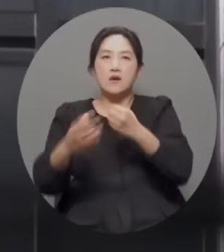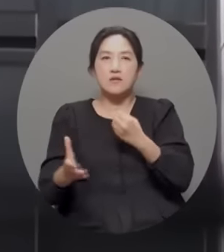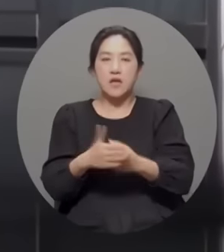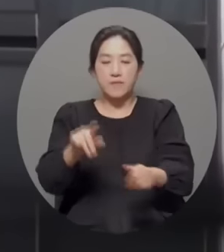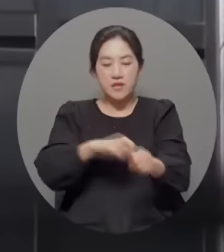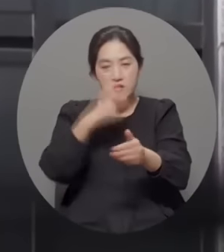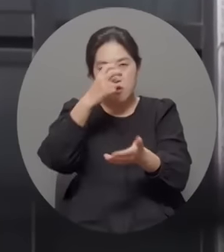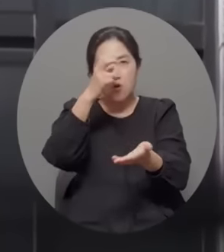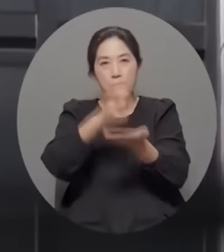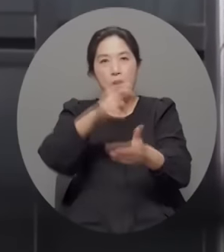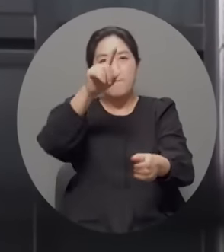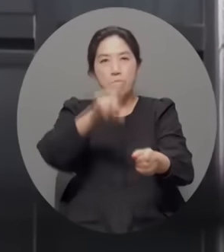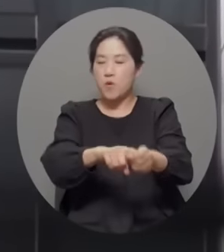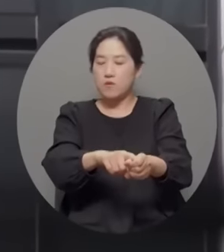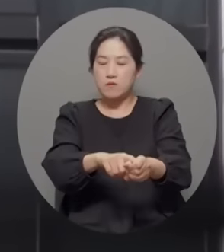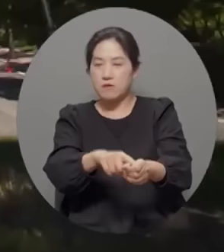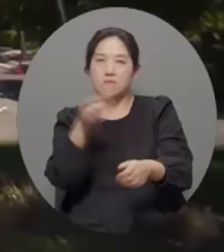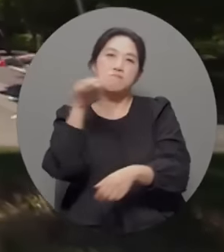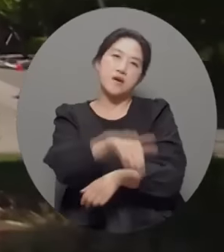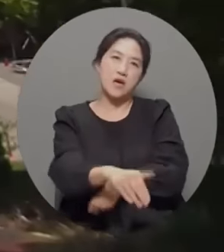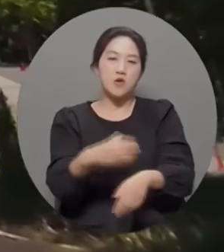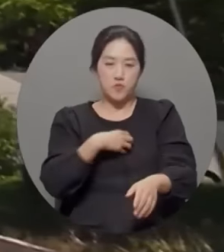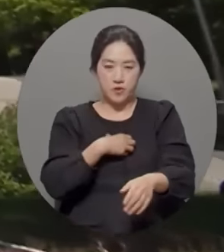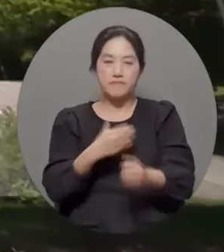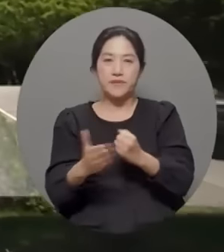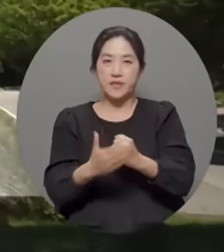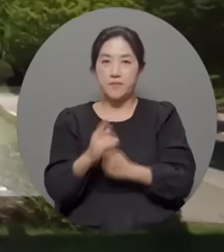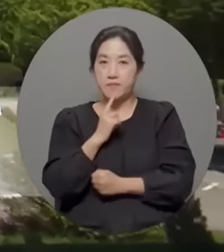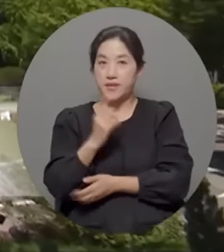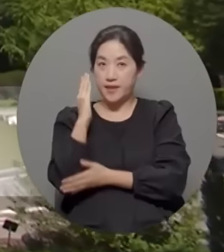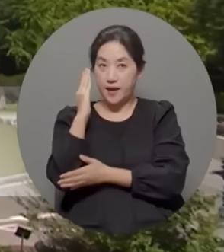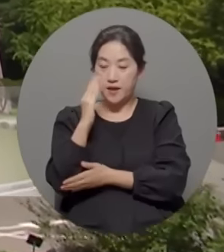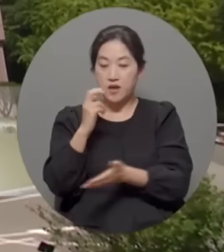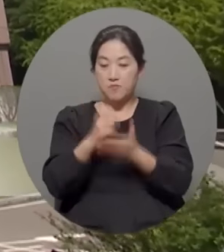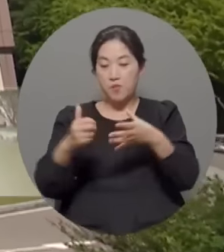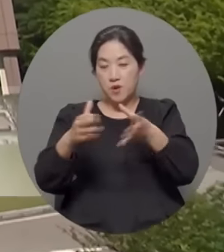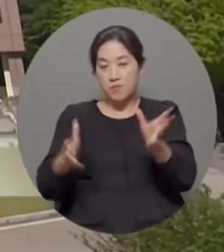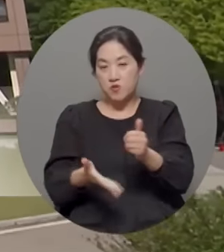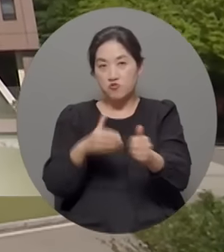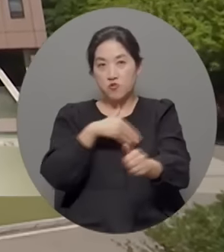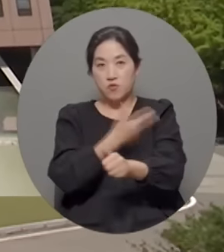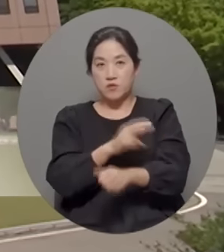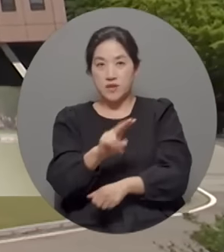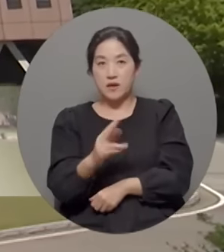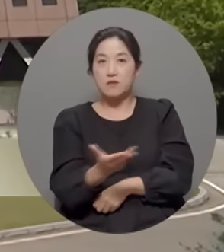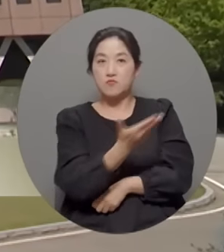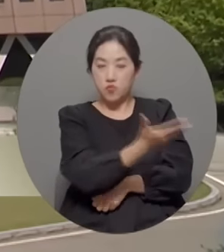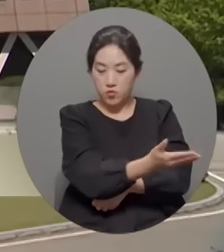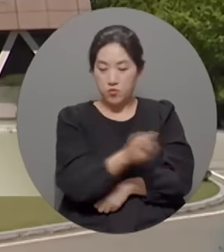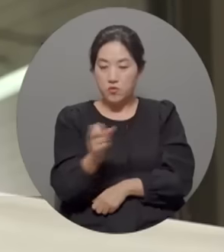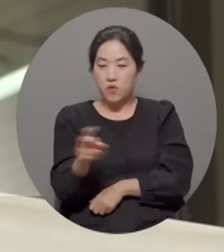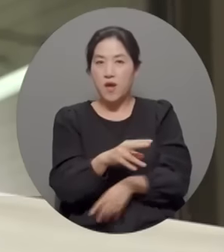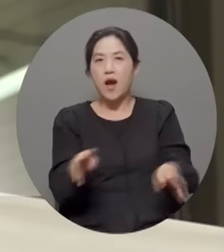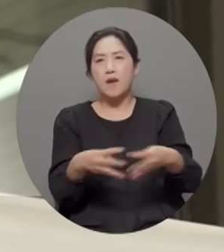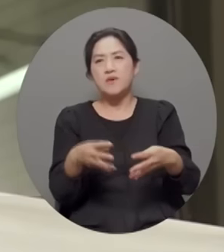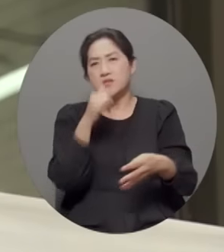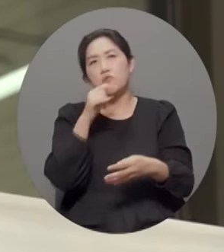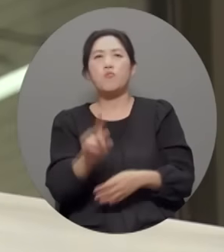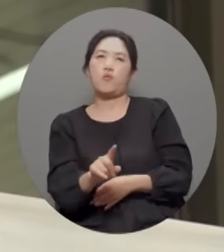목적을 저해할 우려가 있다고 했습니다. 법무부는 추천권을 야당에 주더라도 여야 합의가 있었다고